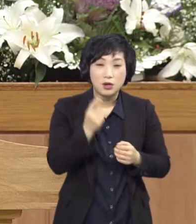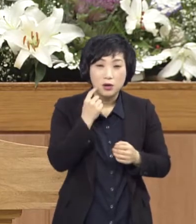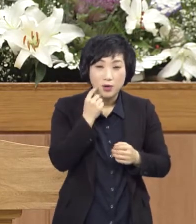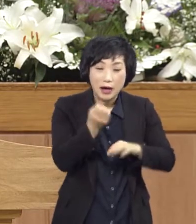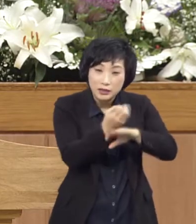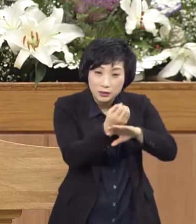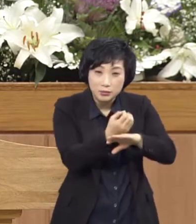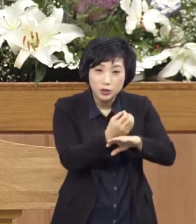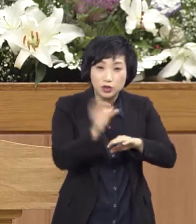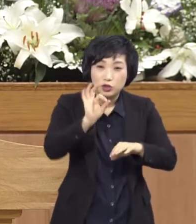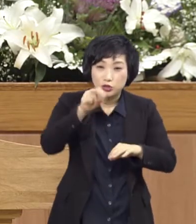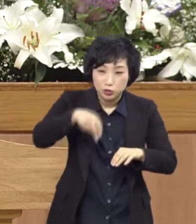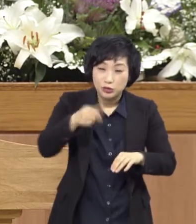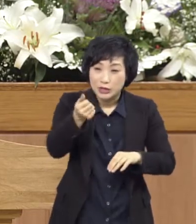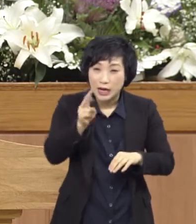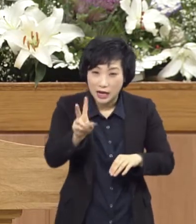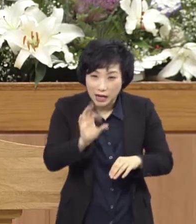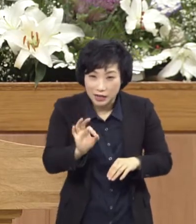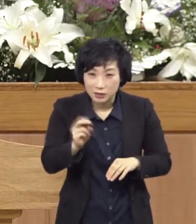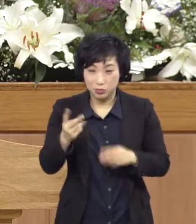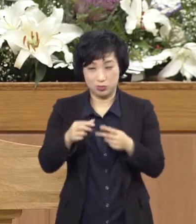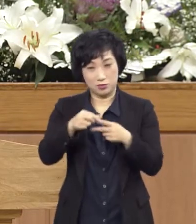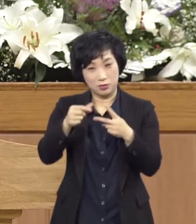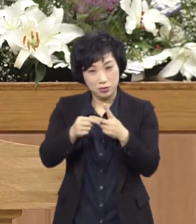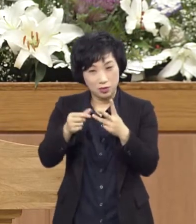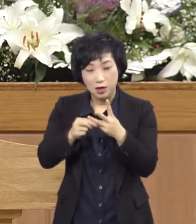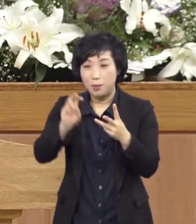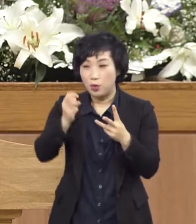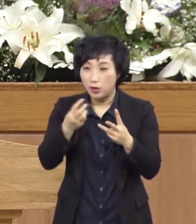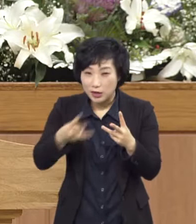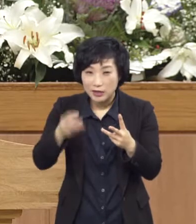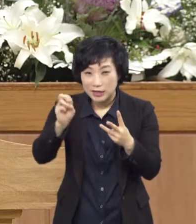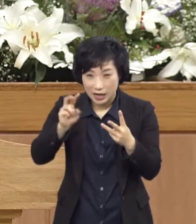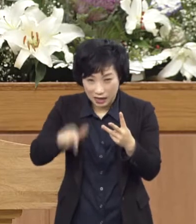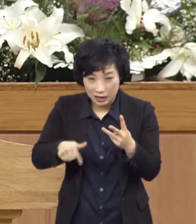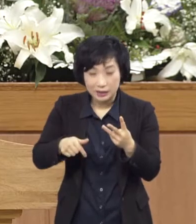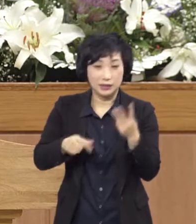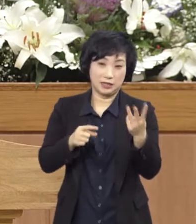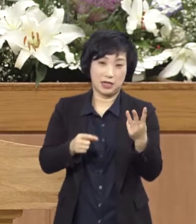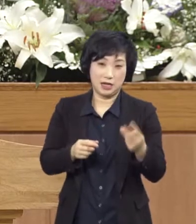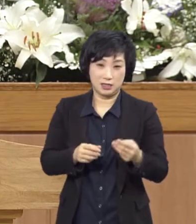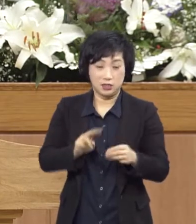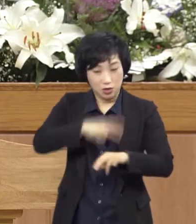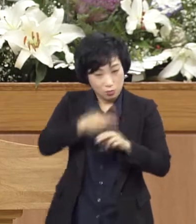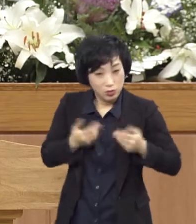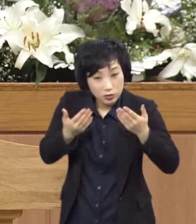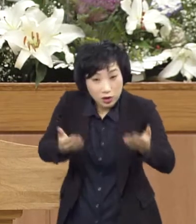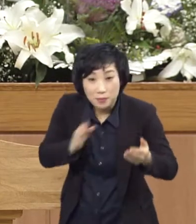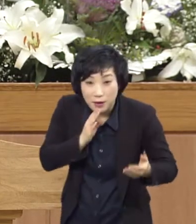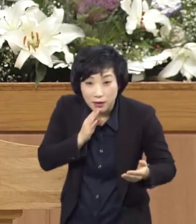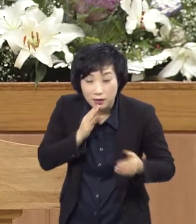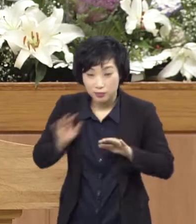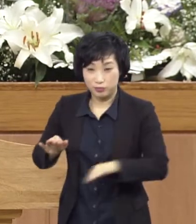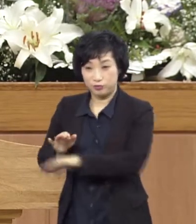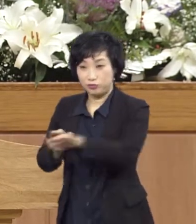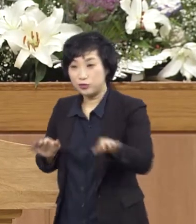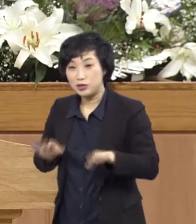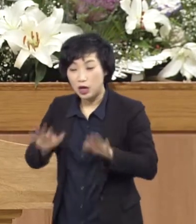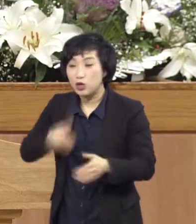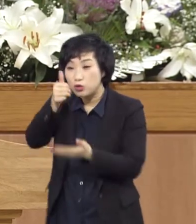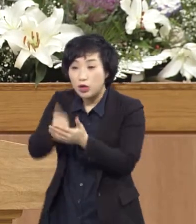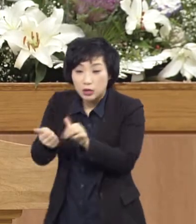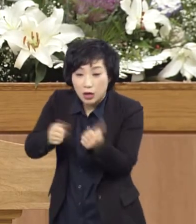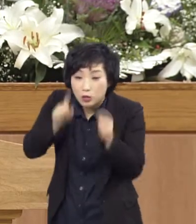왕이라고 드렸습니다. 우리는 그가 목숨을 내게 주시고 우리를 죄와 사망과 지옥에서 구원하신 큰